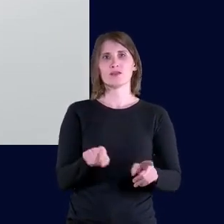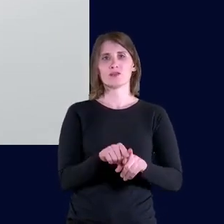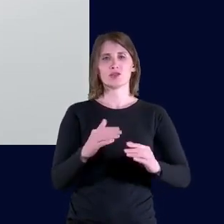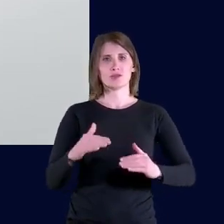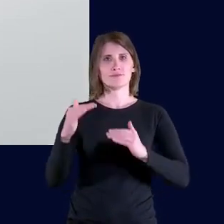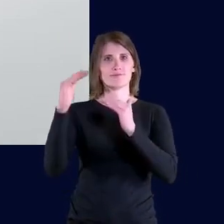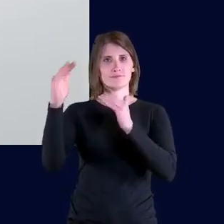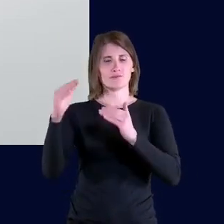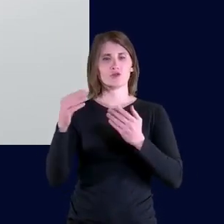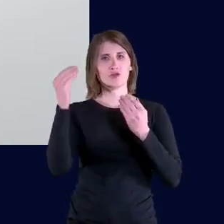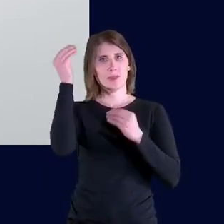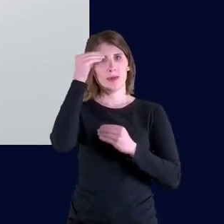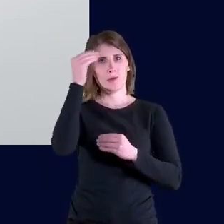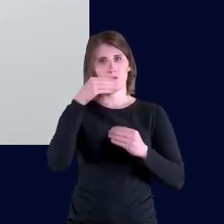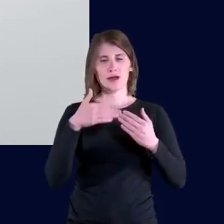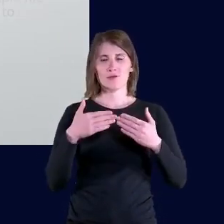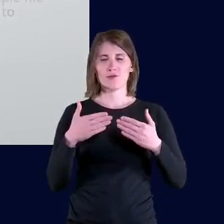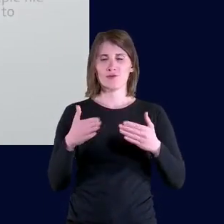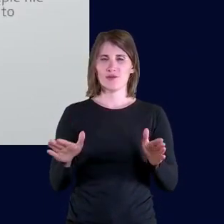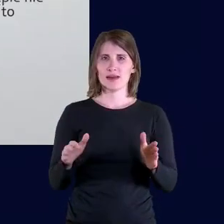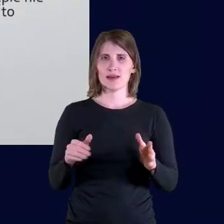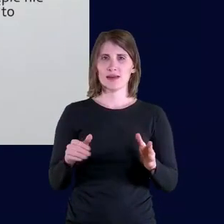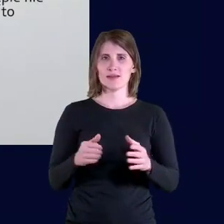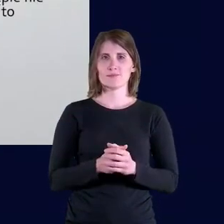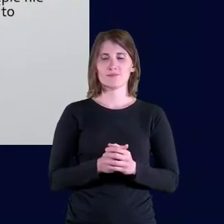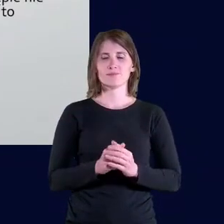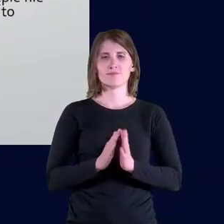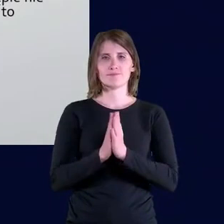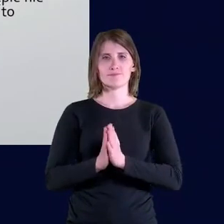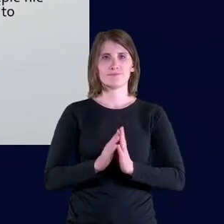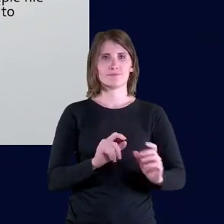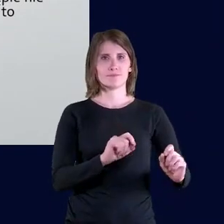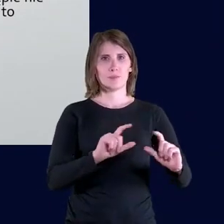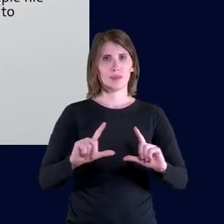otwartej nauce Poproszę o następny slajd